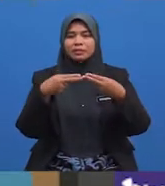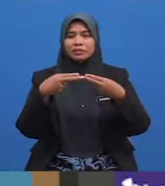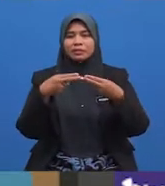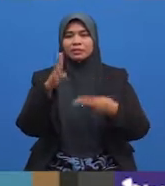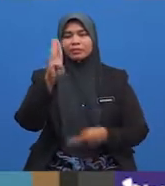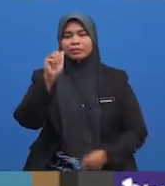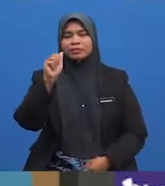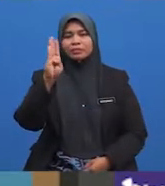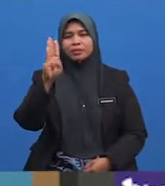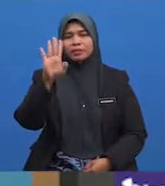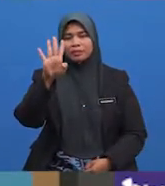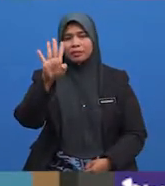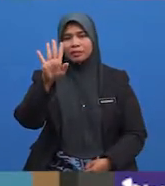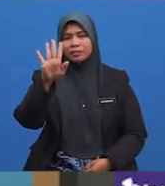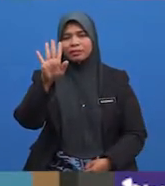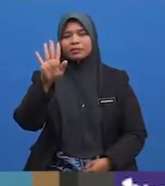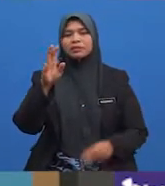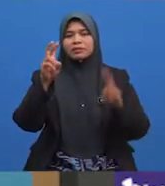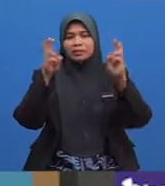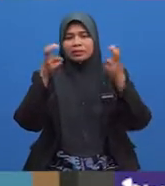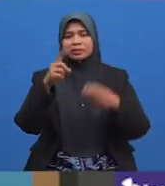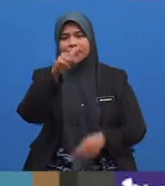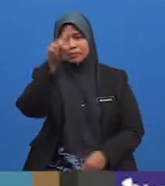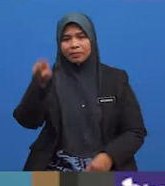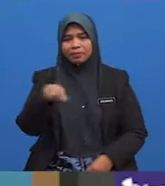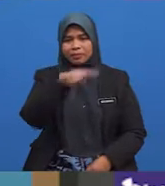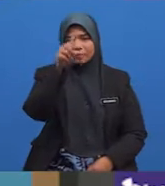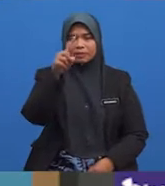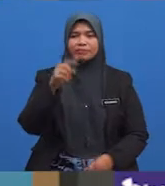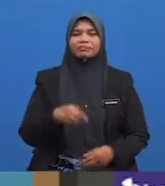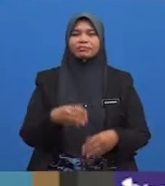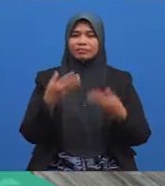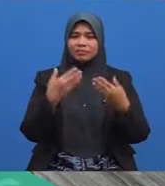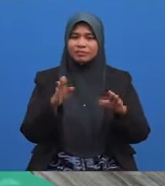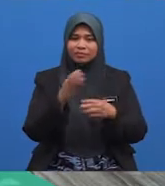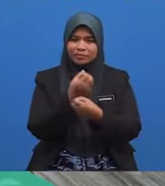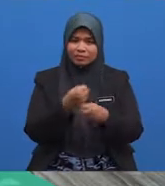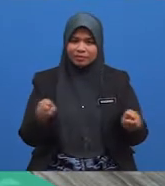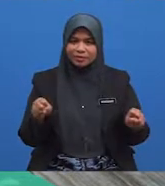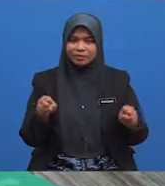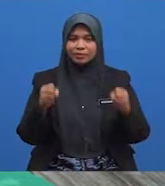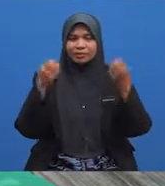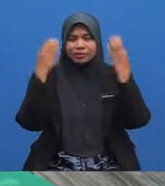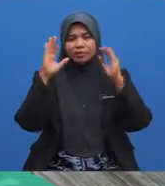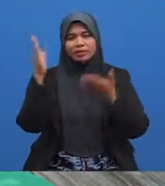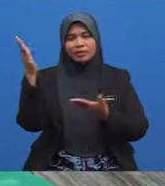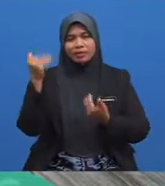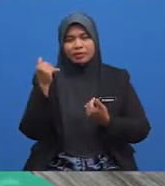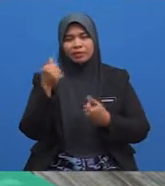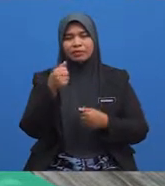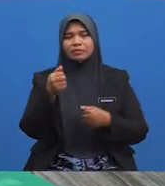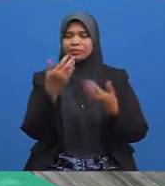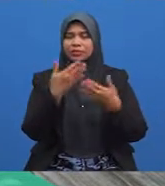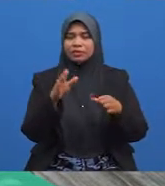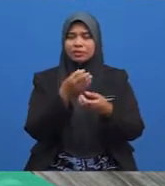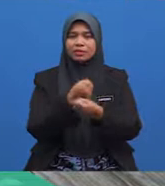bab 5 bertajuk bulatan. Sudahkah anda bersedia? Cikgu harap anda telah